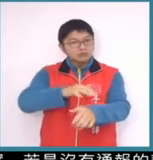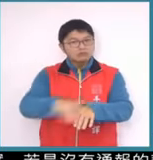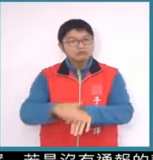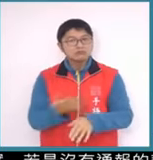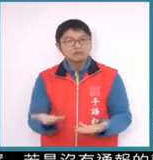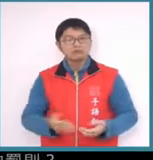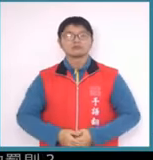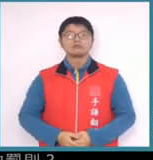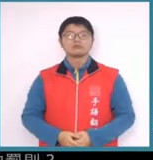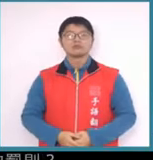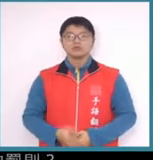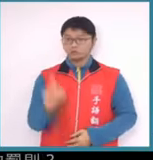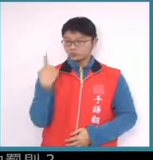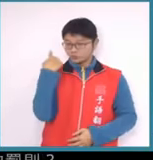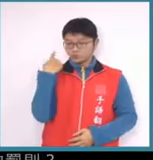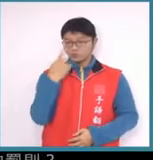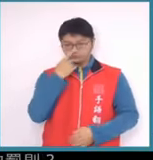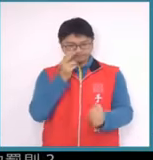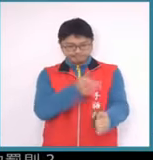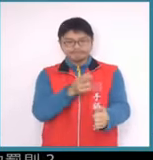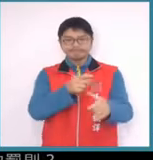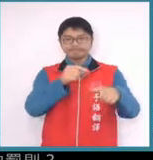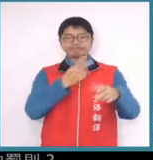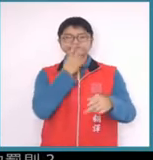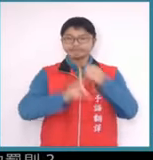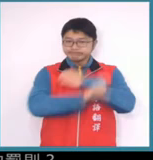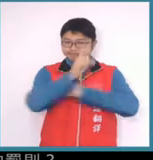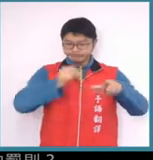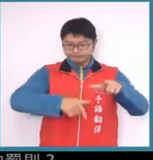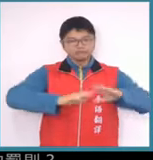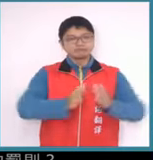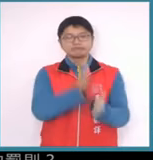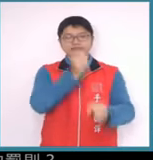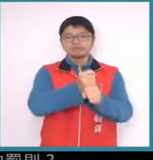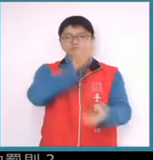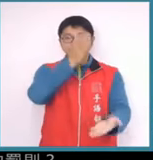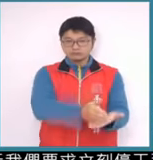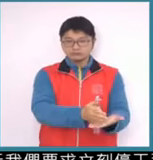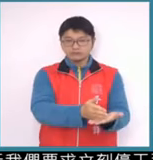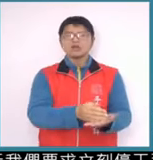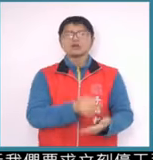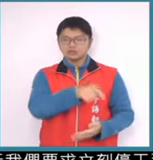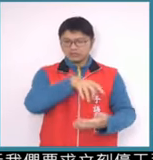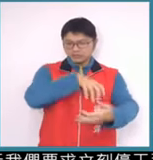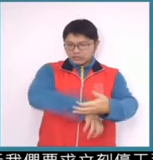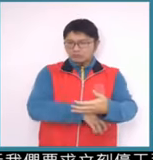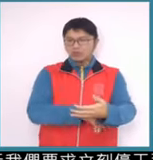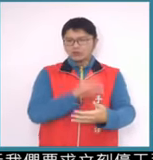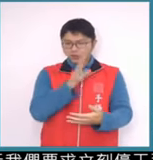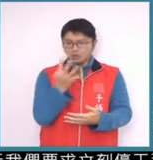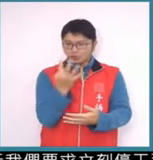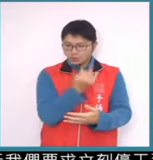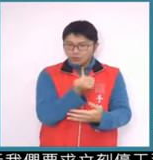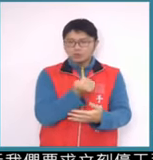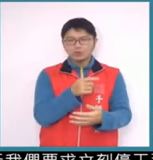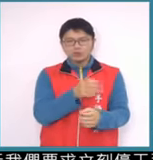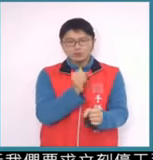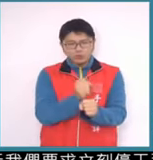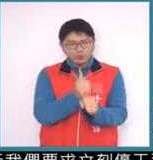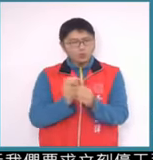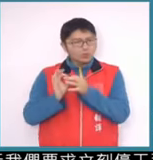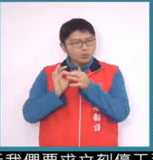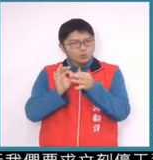昨天我们要求立刻停工，那的确雅旭电脑那么有部分的工作，那有继续